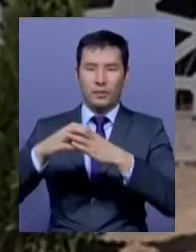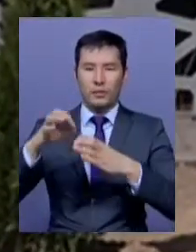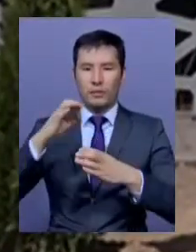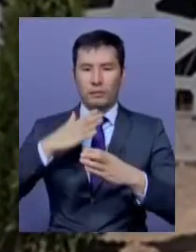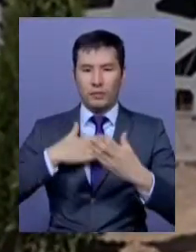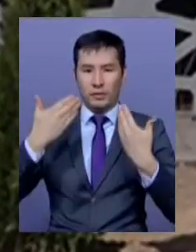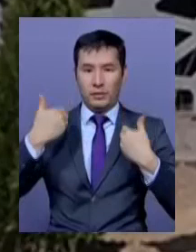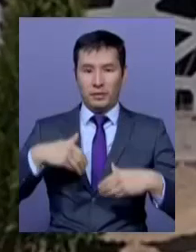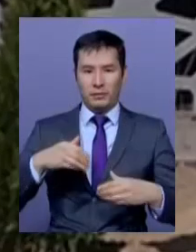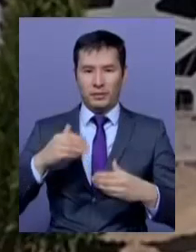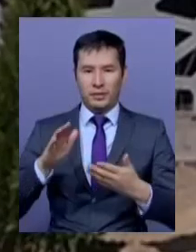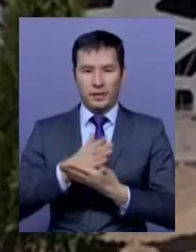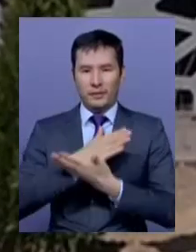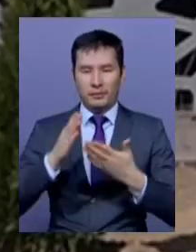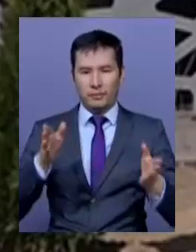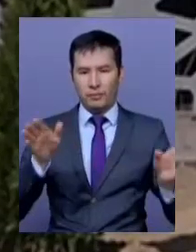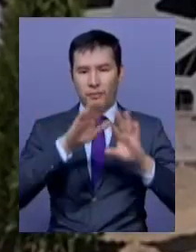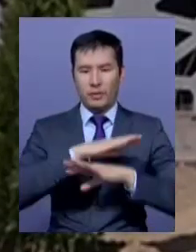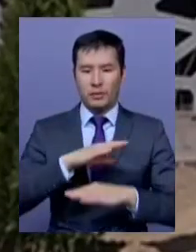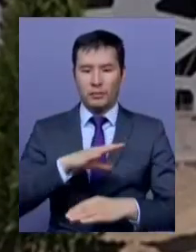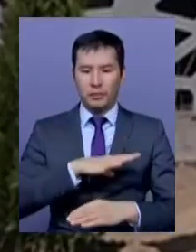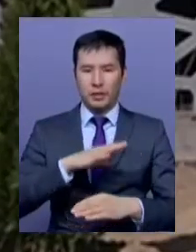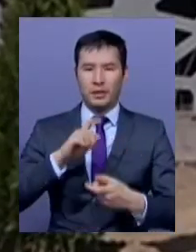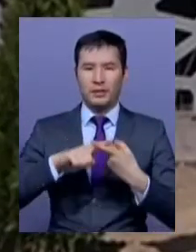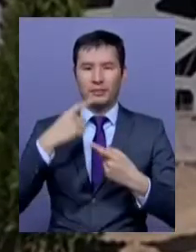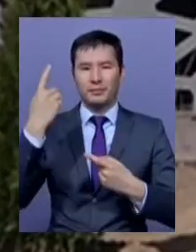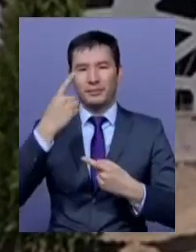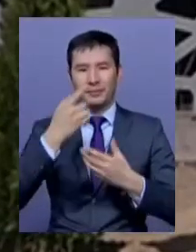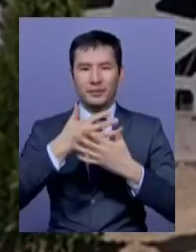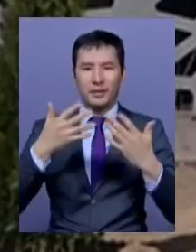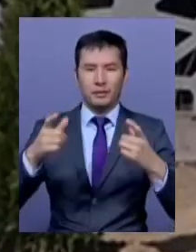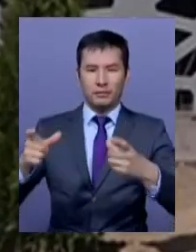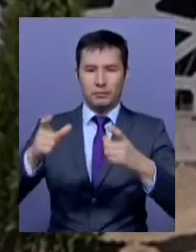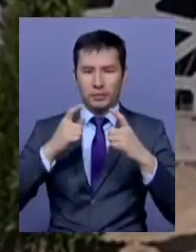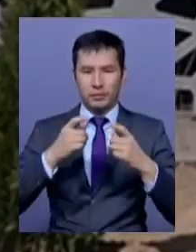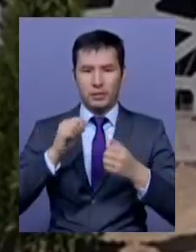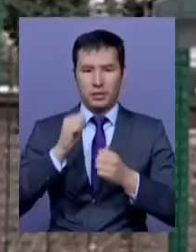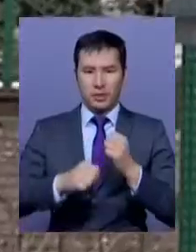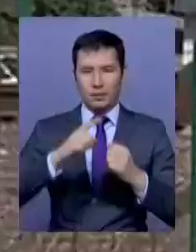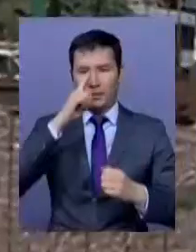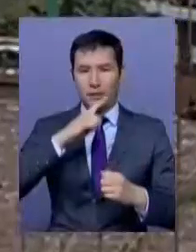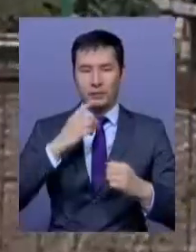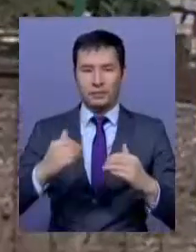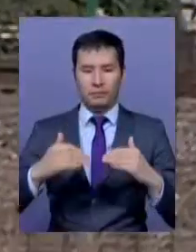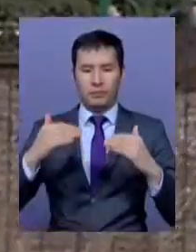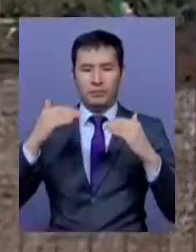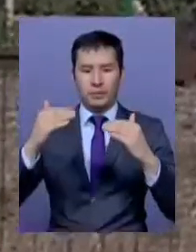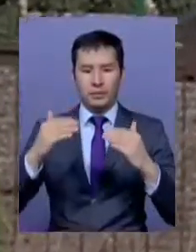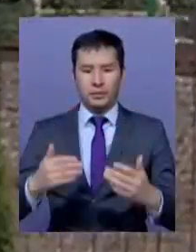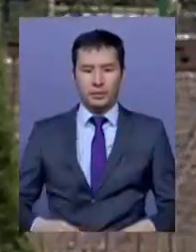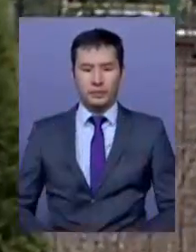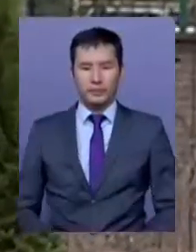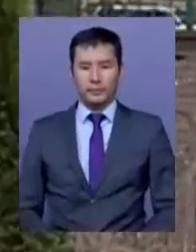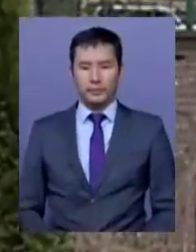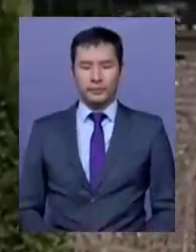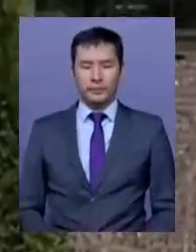қауіпсіз өтуіне қолайлап көпір салынып отыр. Біз баршамыз қуаныштымыз әрине. Мұнда көпір салынғанымен мәселе